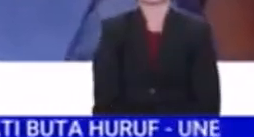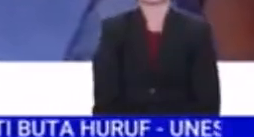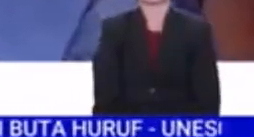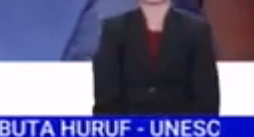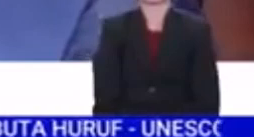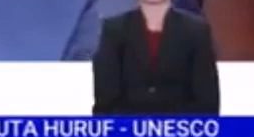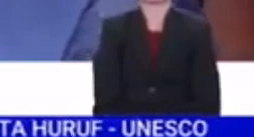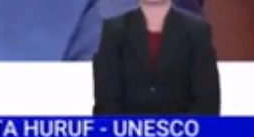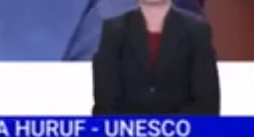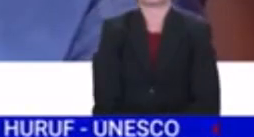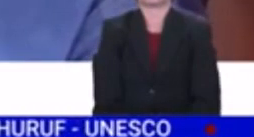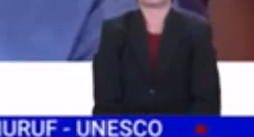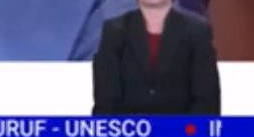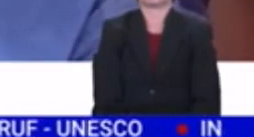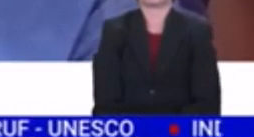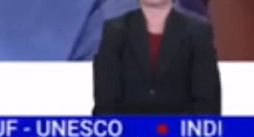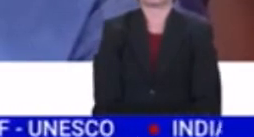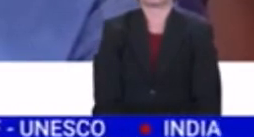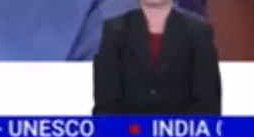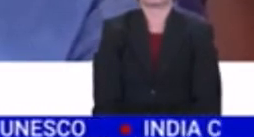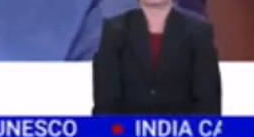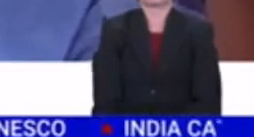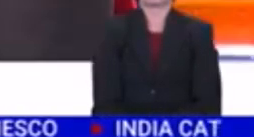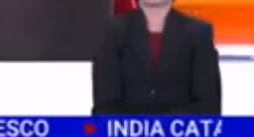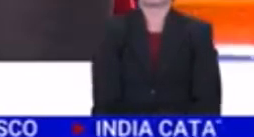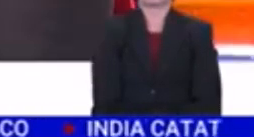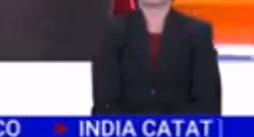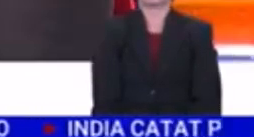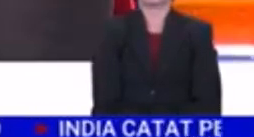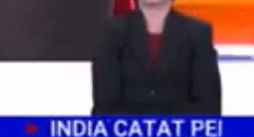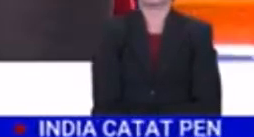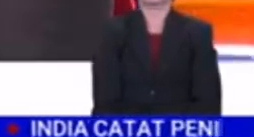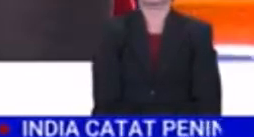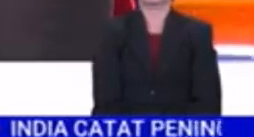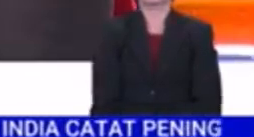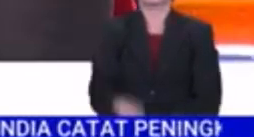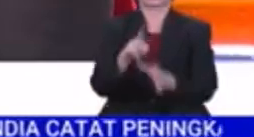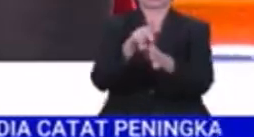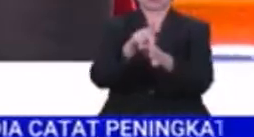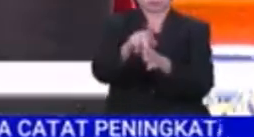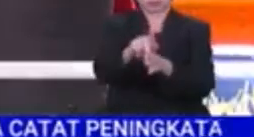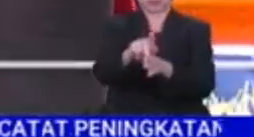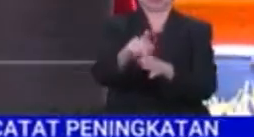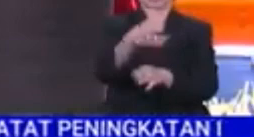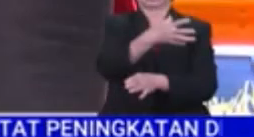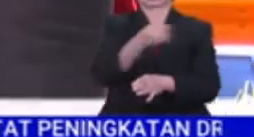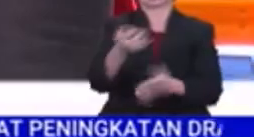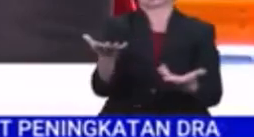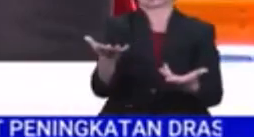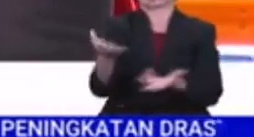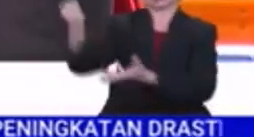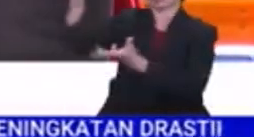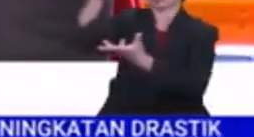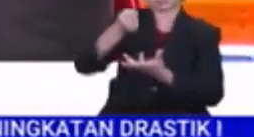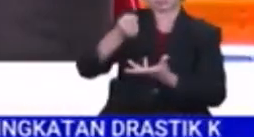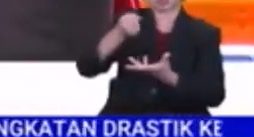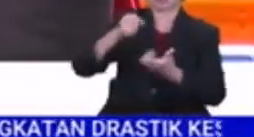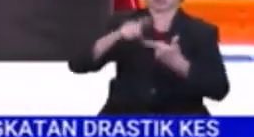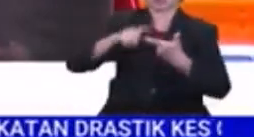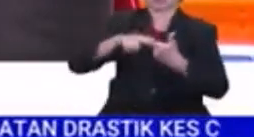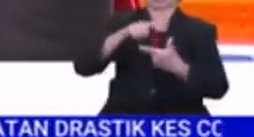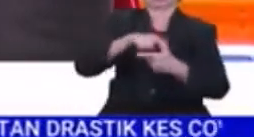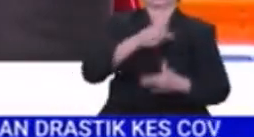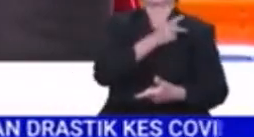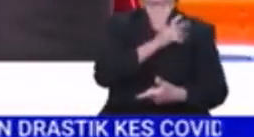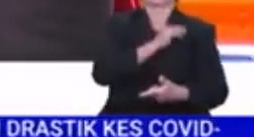yo yo Hai tinggi dan sebagainya Faisal kebakaran dan juga ilang peruntukan sebagainya di letak di